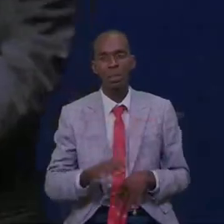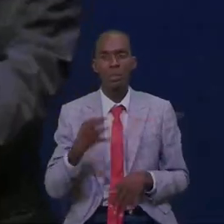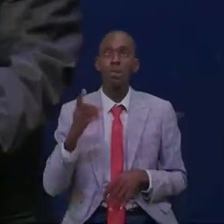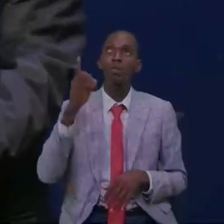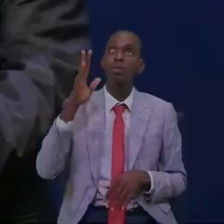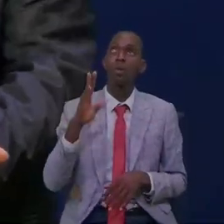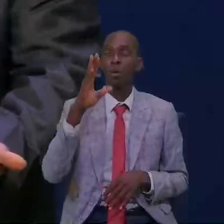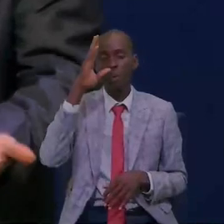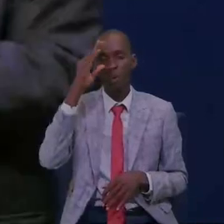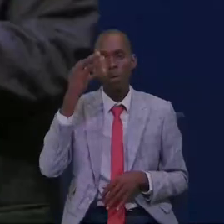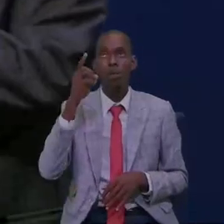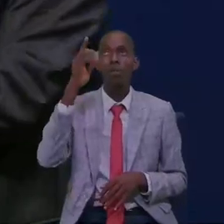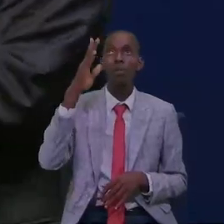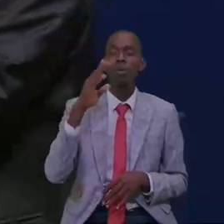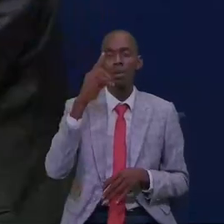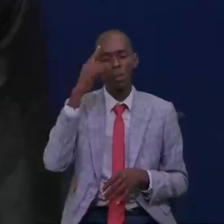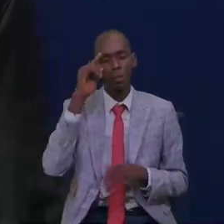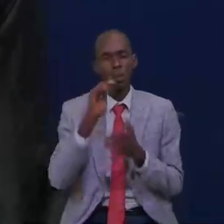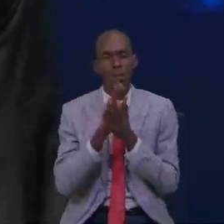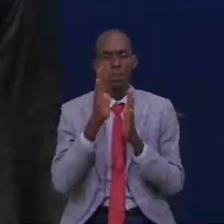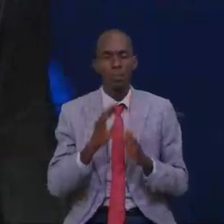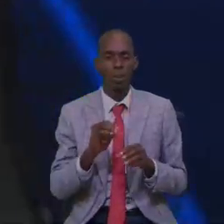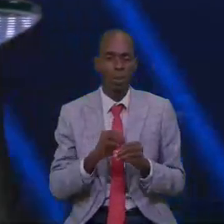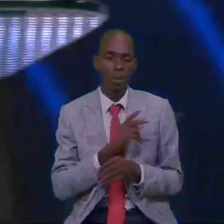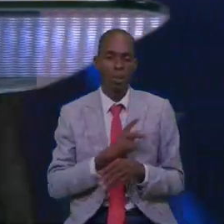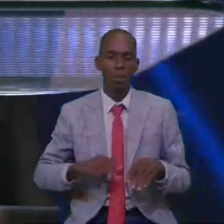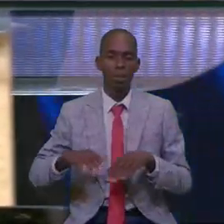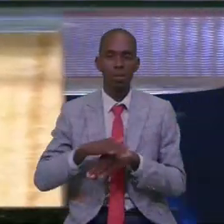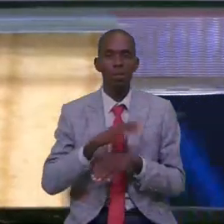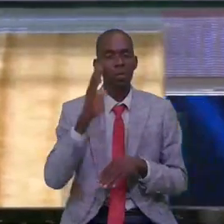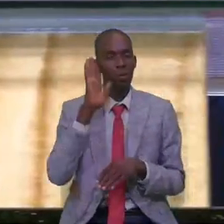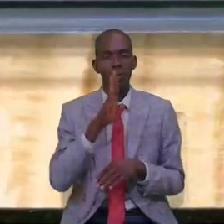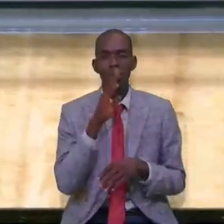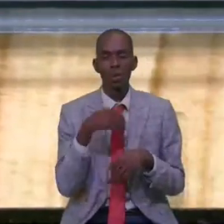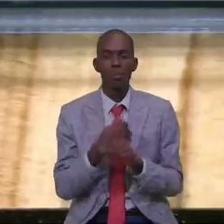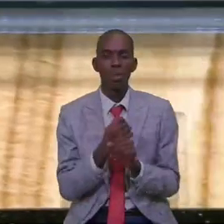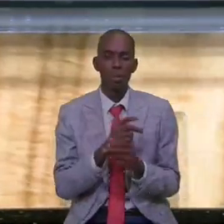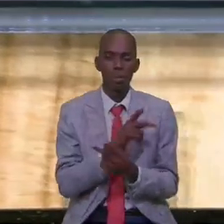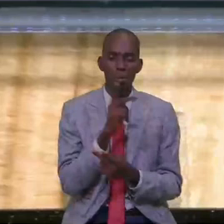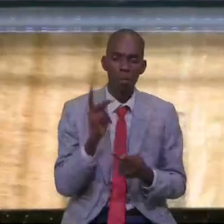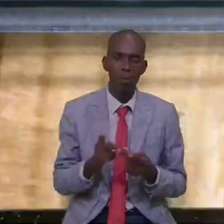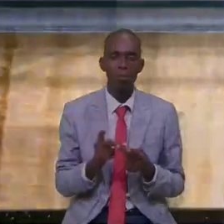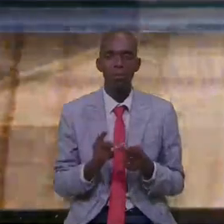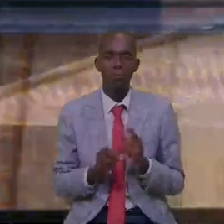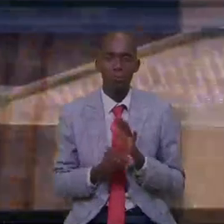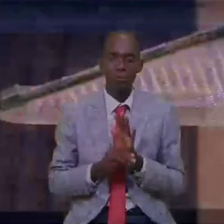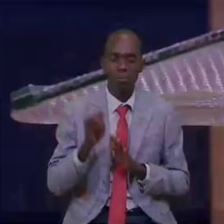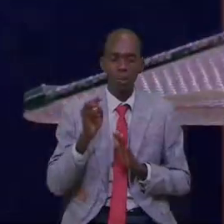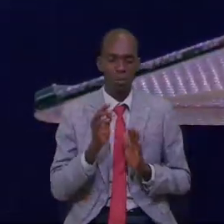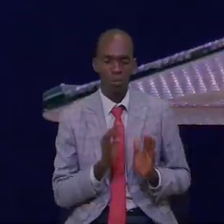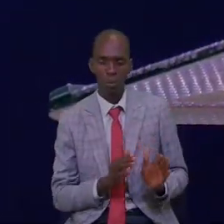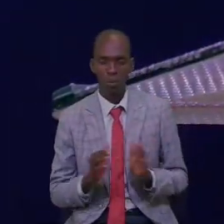l'homme de Dieu, afin que la femme de Dieu, afin que le croyant dans le royaume soit parfait, soit mûr,